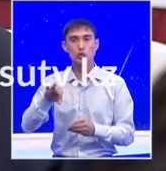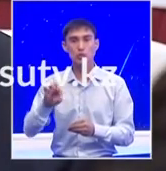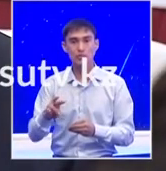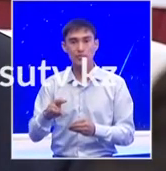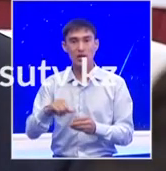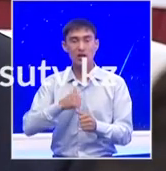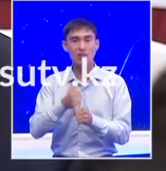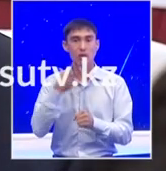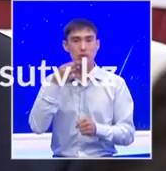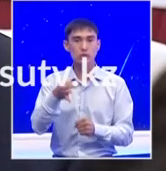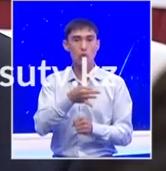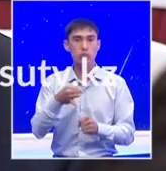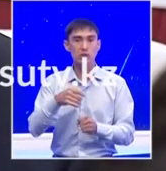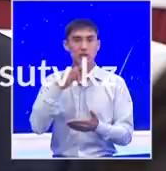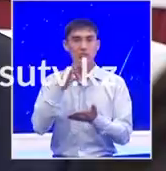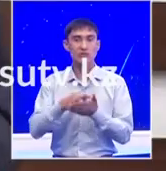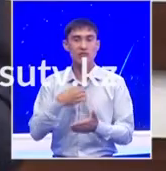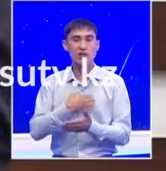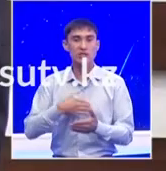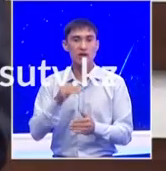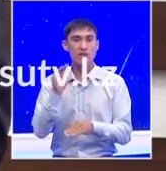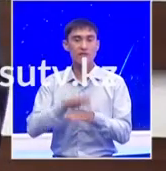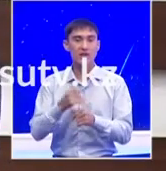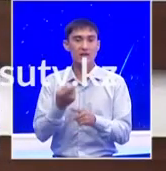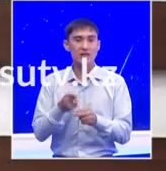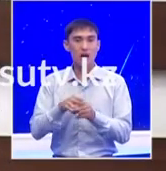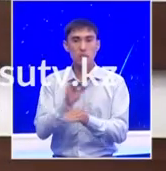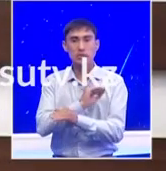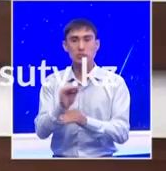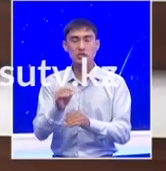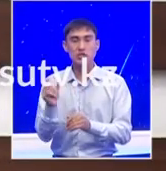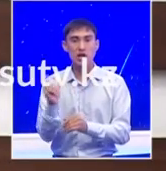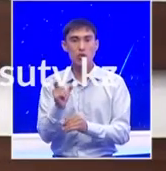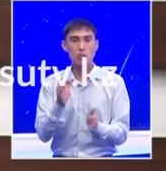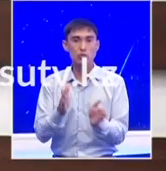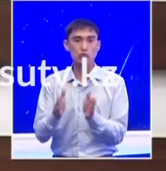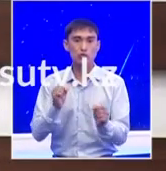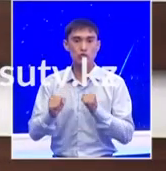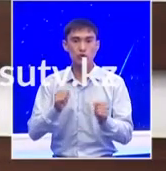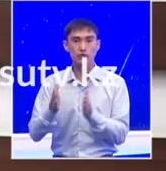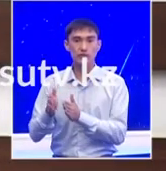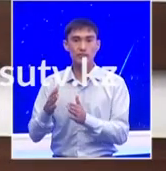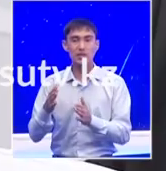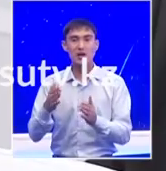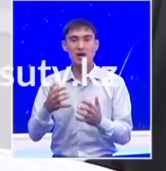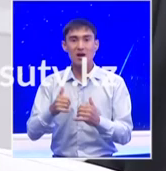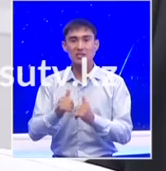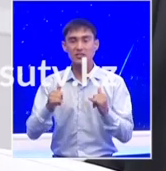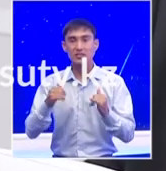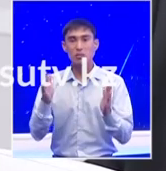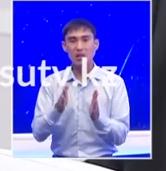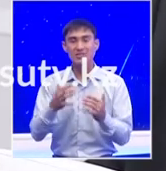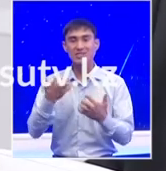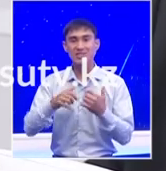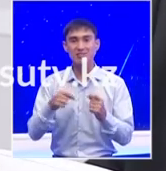Глава Алматинской области отметил один из важных факторов обеспечения устойчивости экономики. Это развитие малого и среднего бизнеса. Для